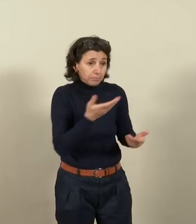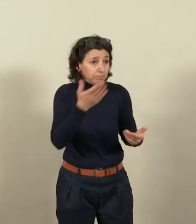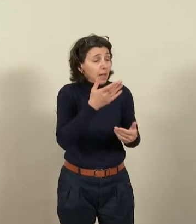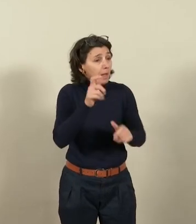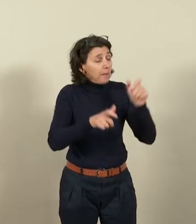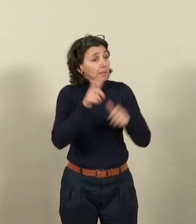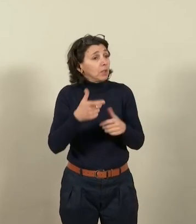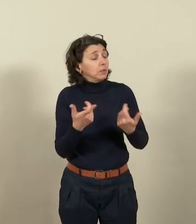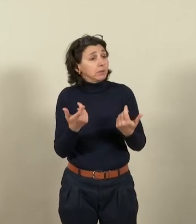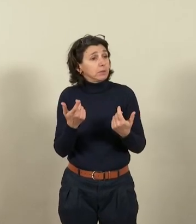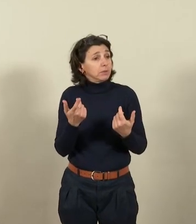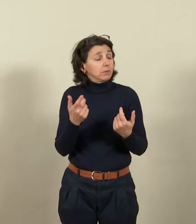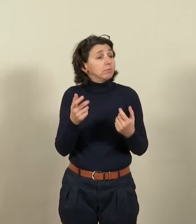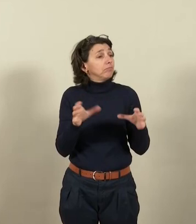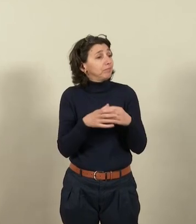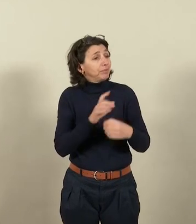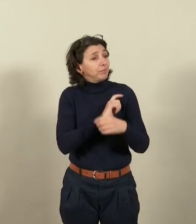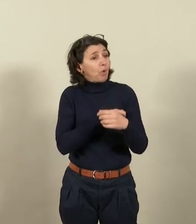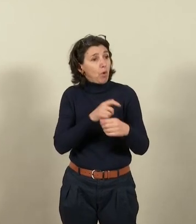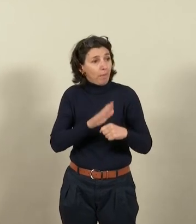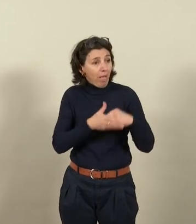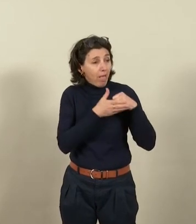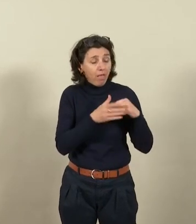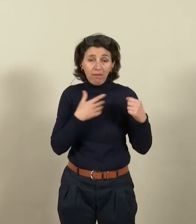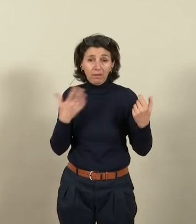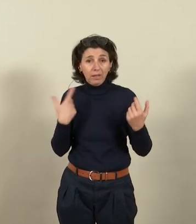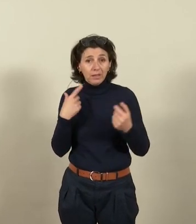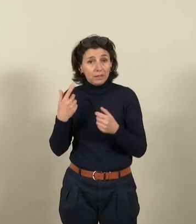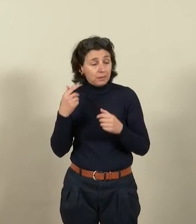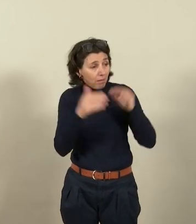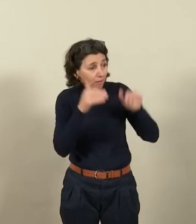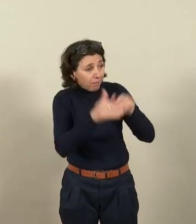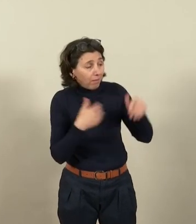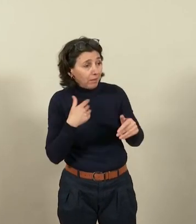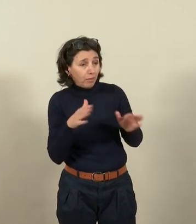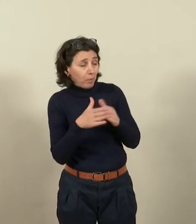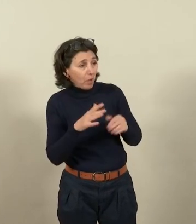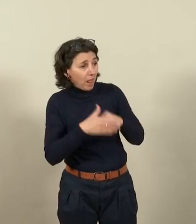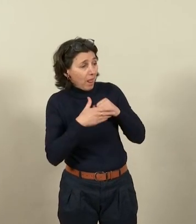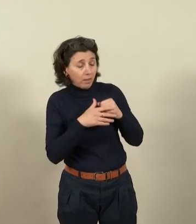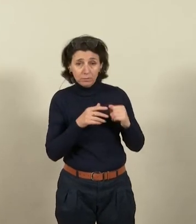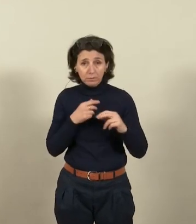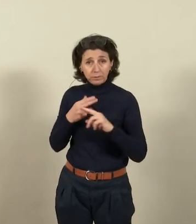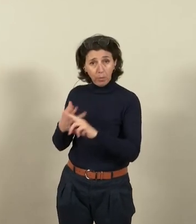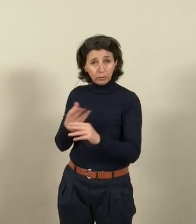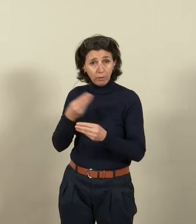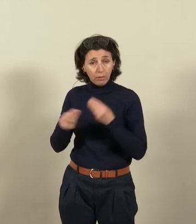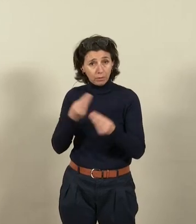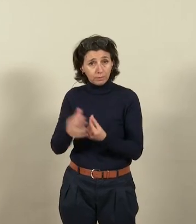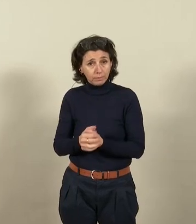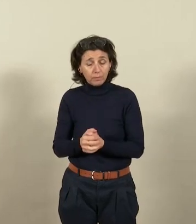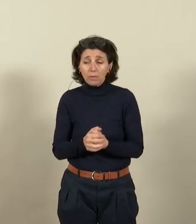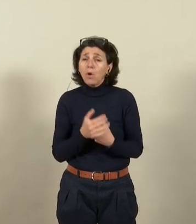Sports qui sont là en soutien et qui répondent aux demandes des associations il y a aussi les d'autres services de la Ville de Grenoble